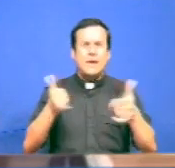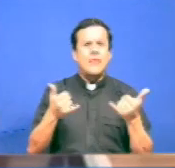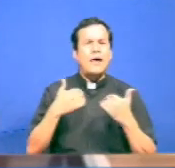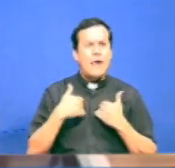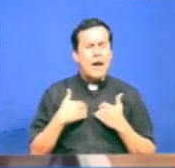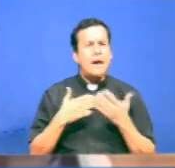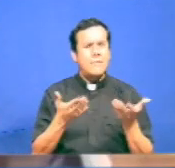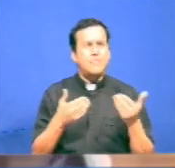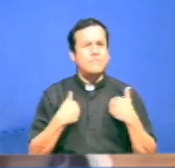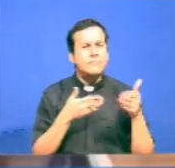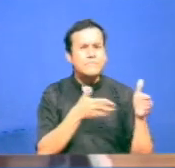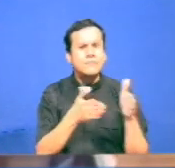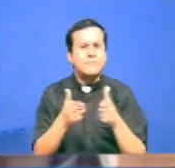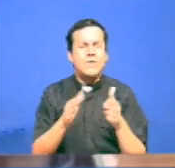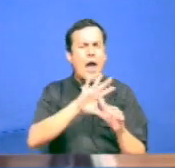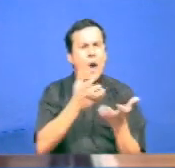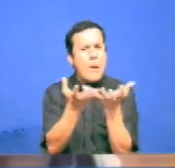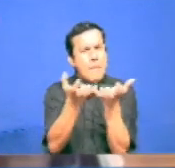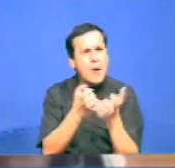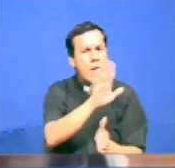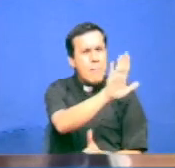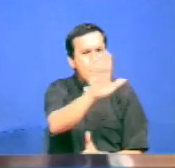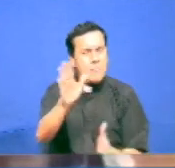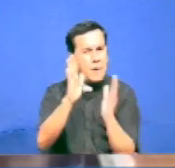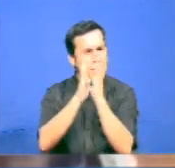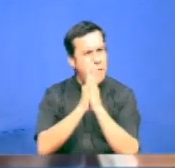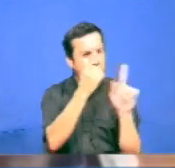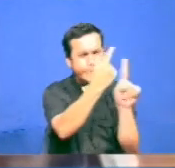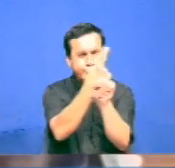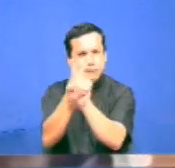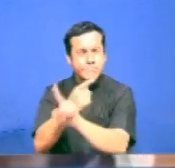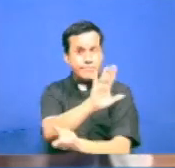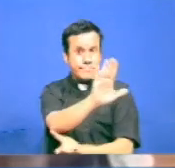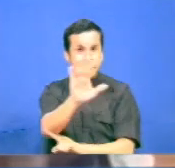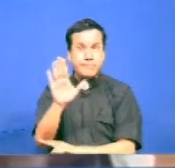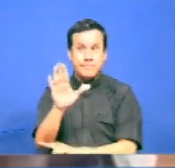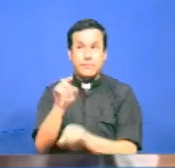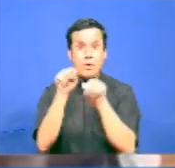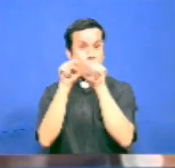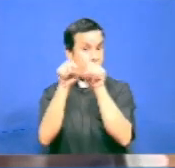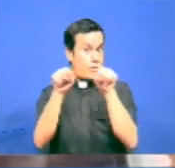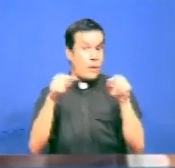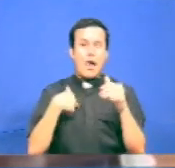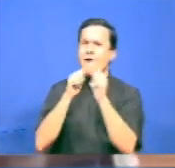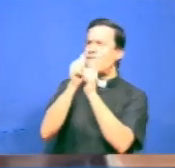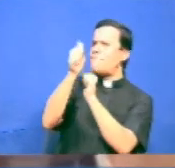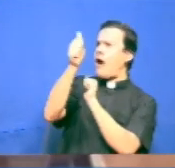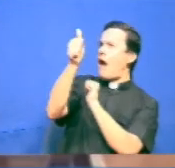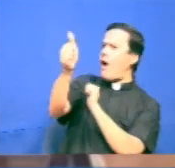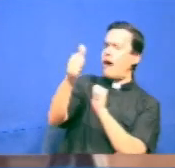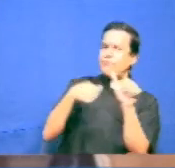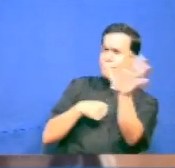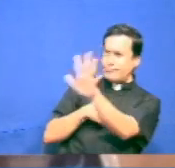sisi mahitaji yetu mbalimbali tuliko. There are those of you who are far and wide